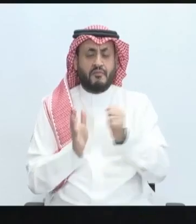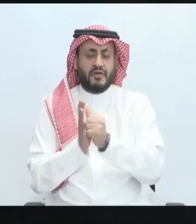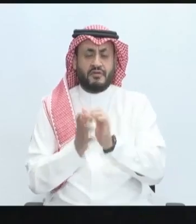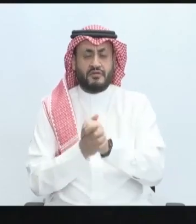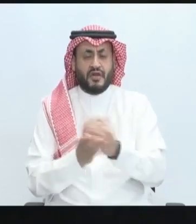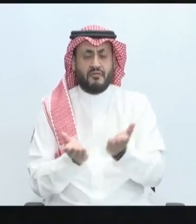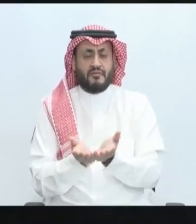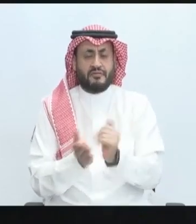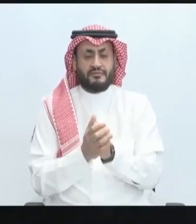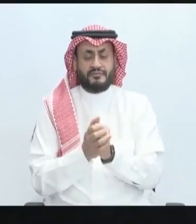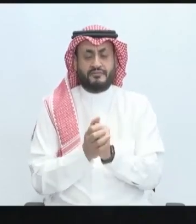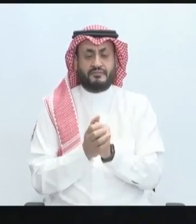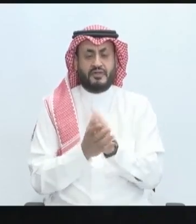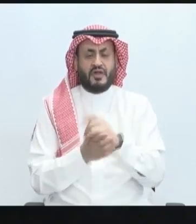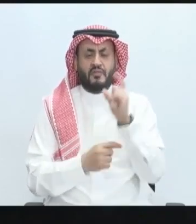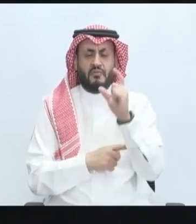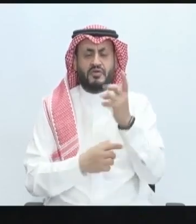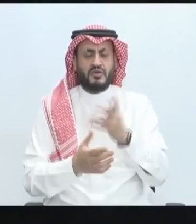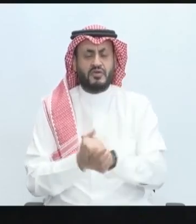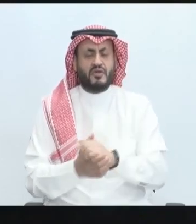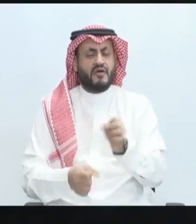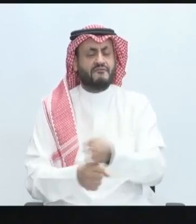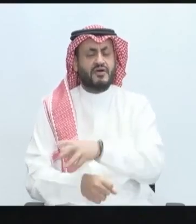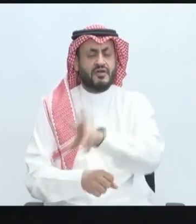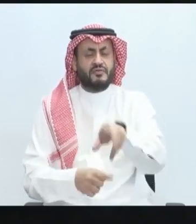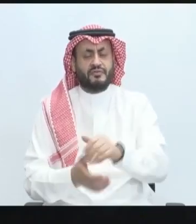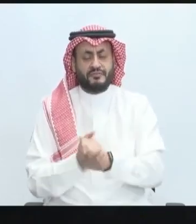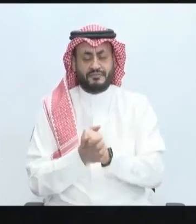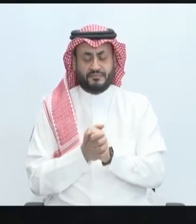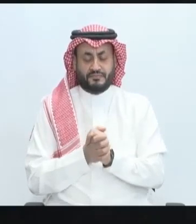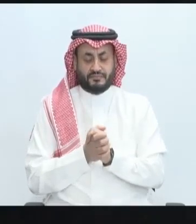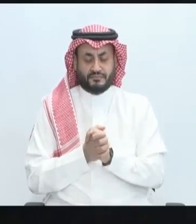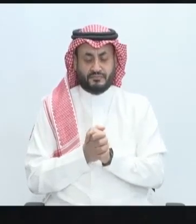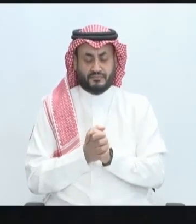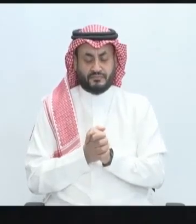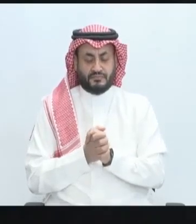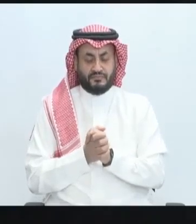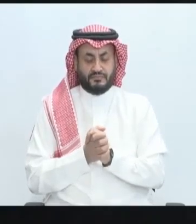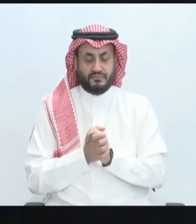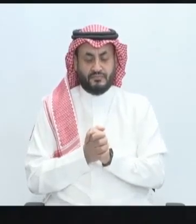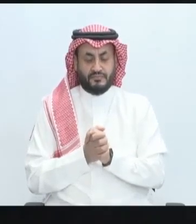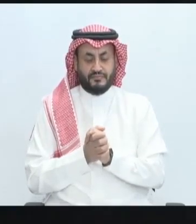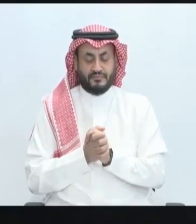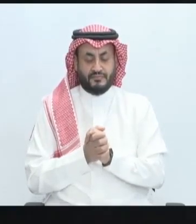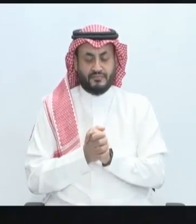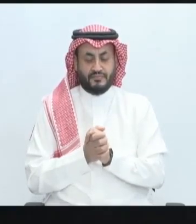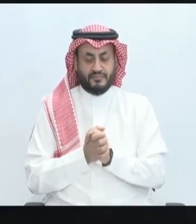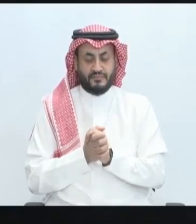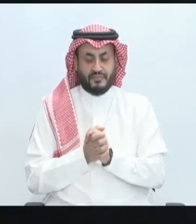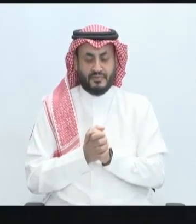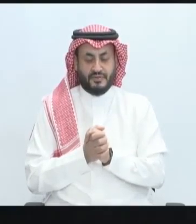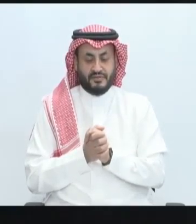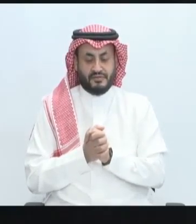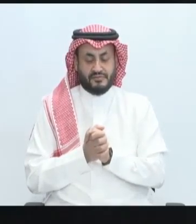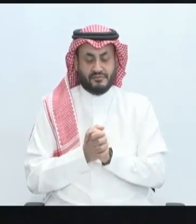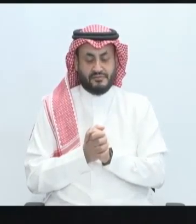في مدرستك في مسجد حيك في ا في نفسك كذلك في من حولك ما هي الاشياء التي